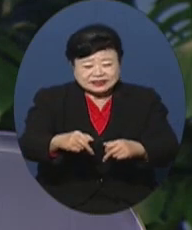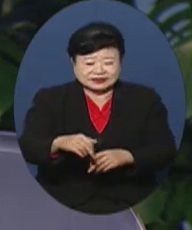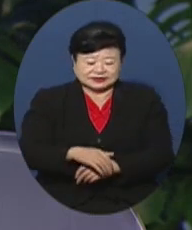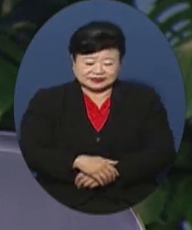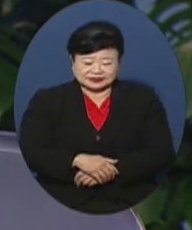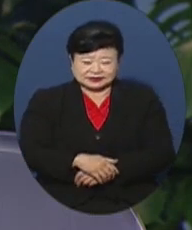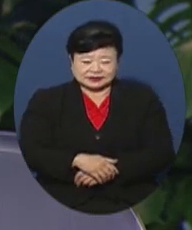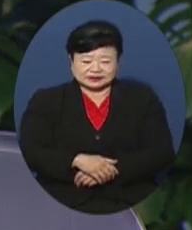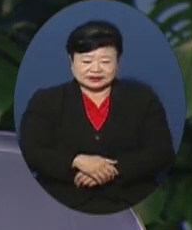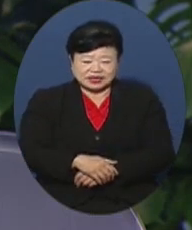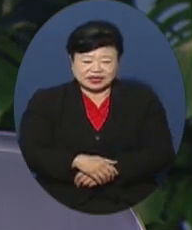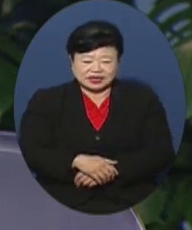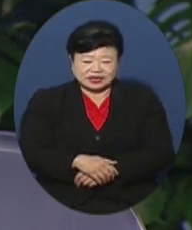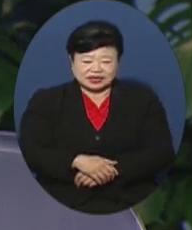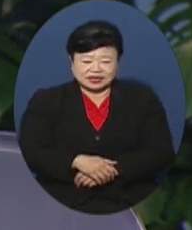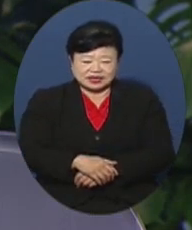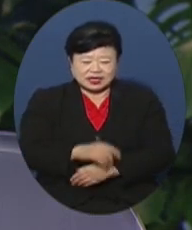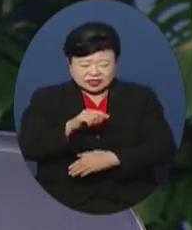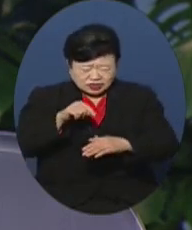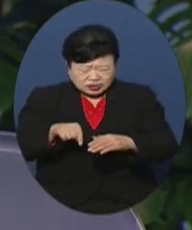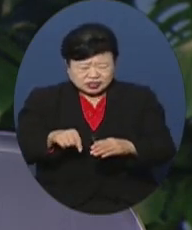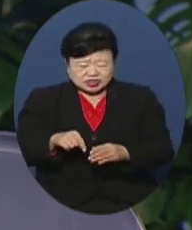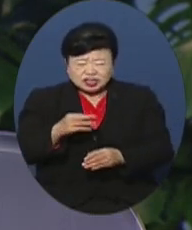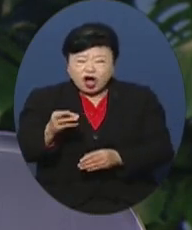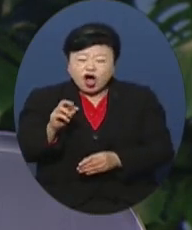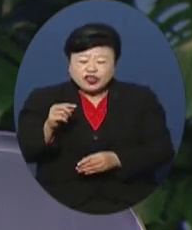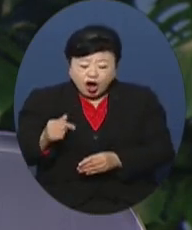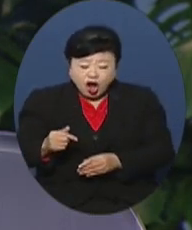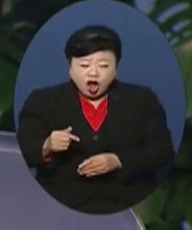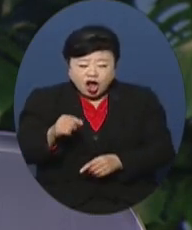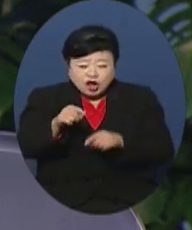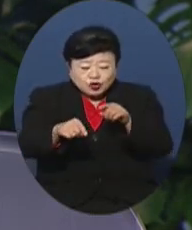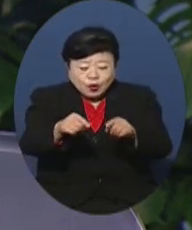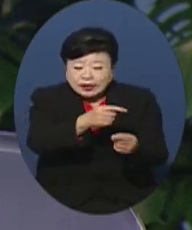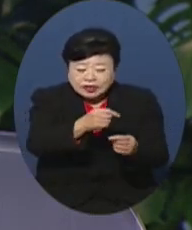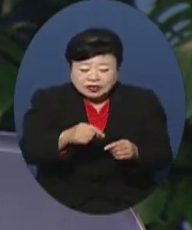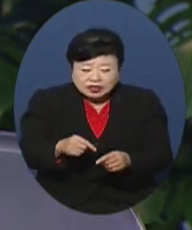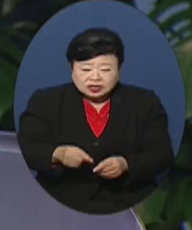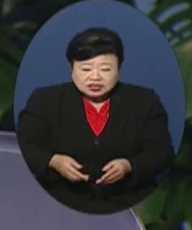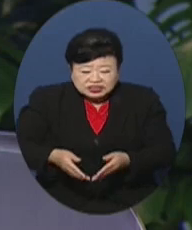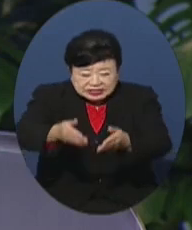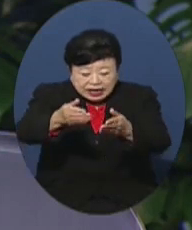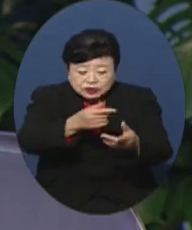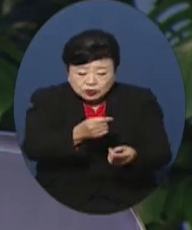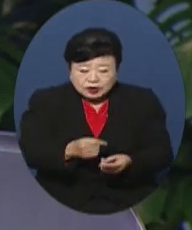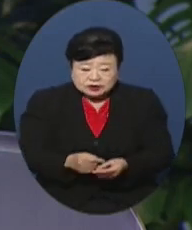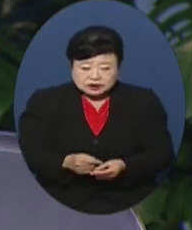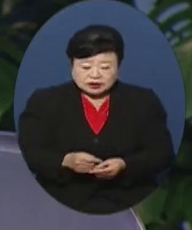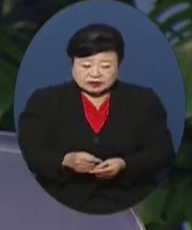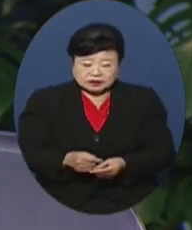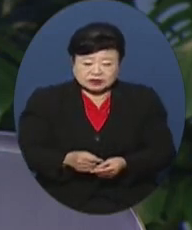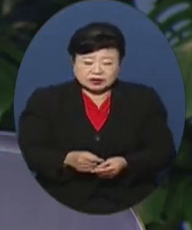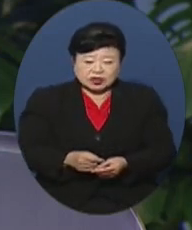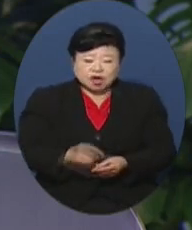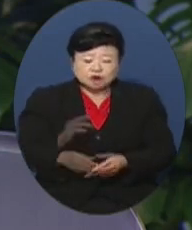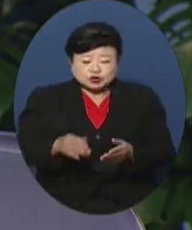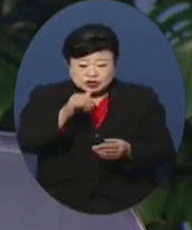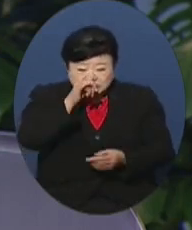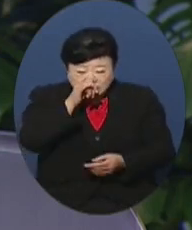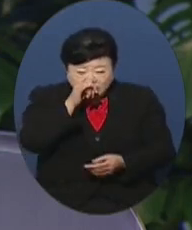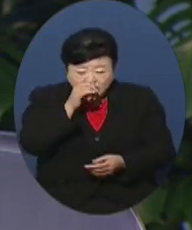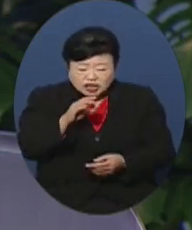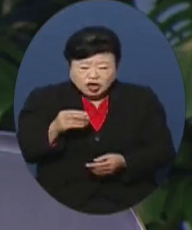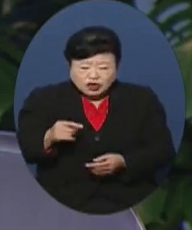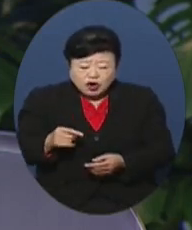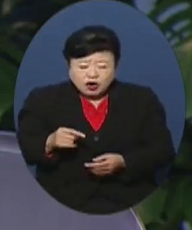것은 터널을 통과하는 것과 같습니다. 동굴과 터널은 다릅니다.